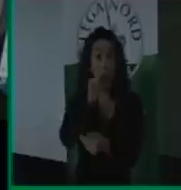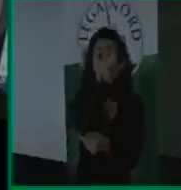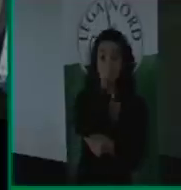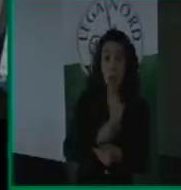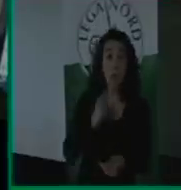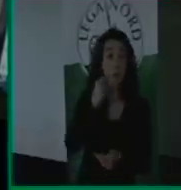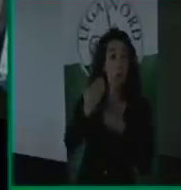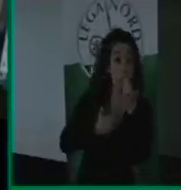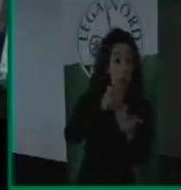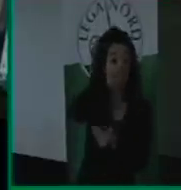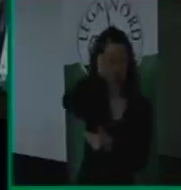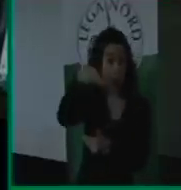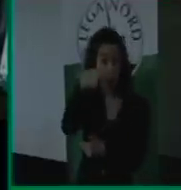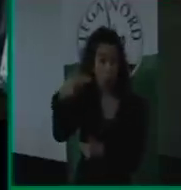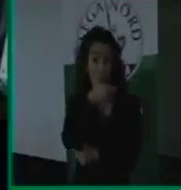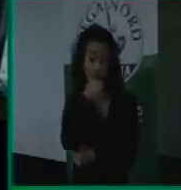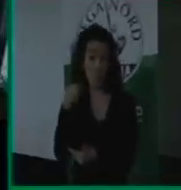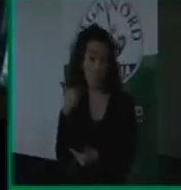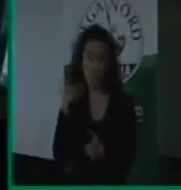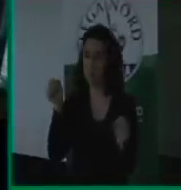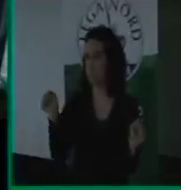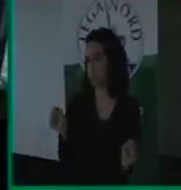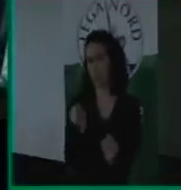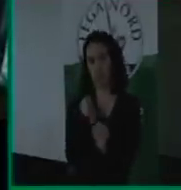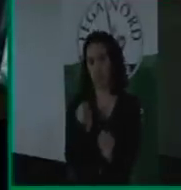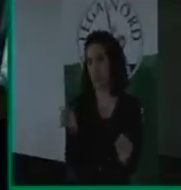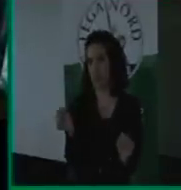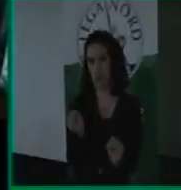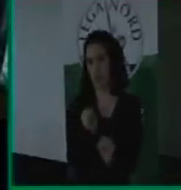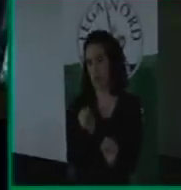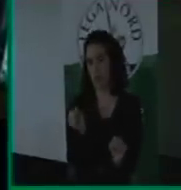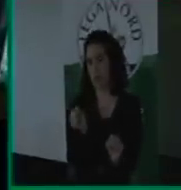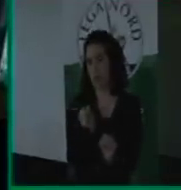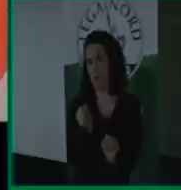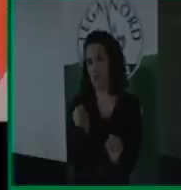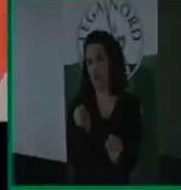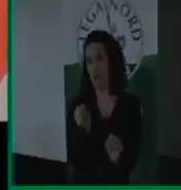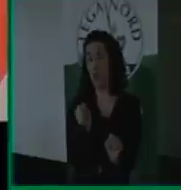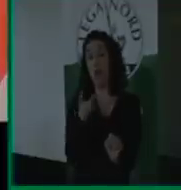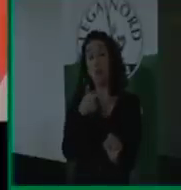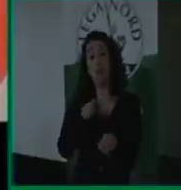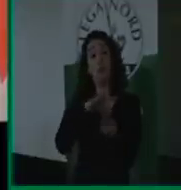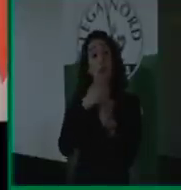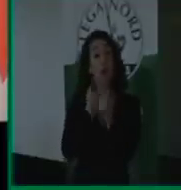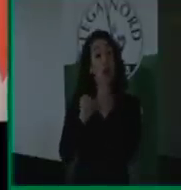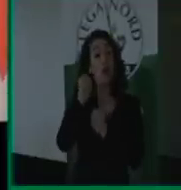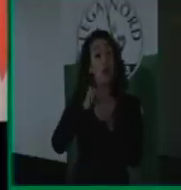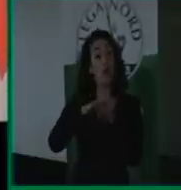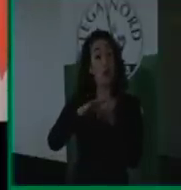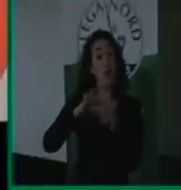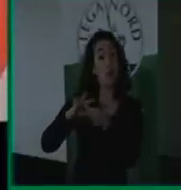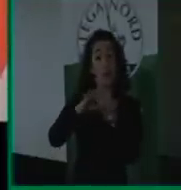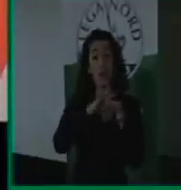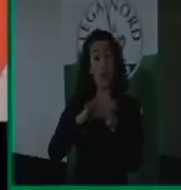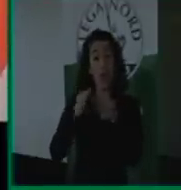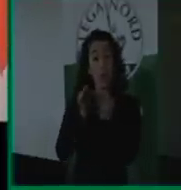nell'euro avrebbe fatto molti progressi verso un'economia più ordinata Questa mattina ho telefonato anghela